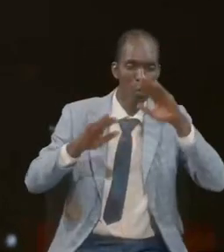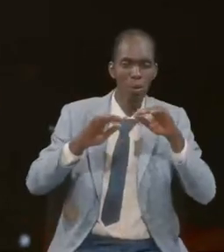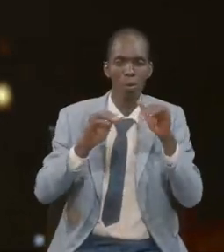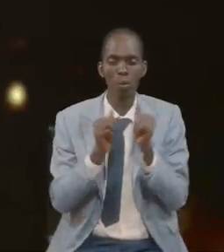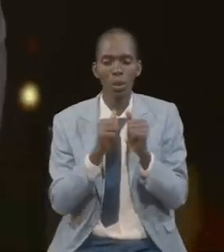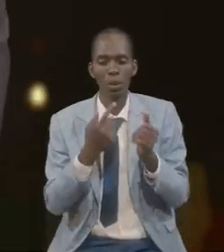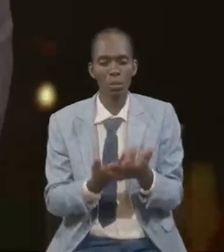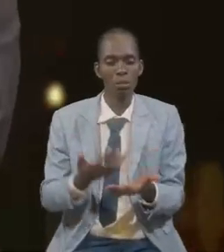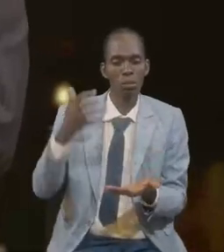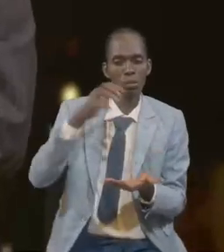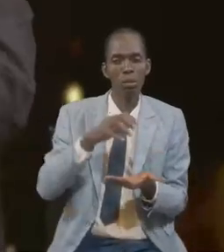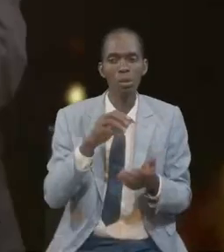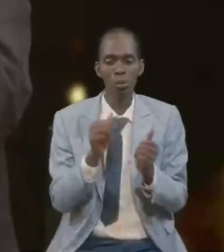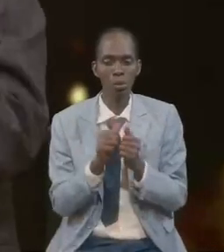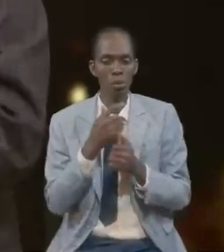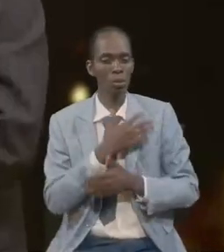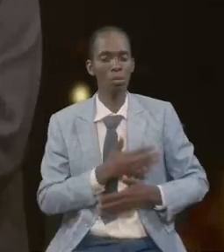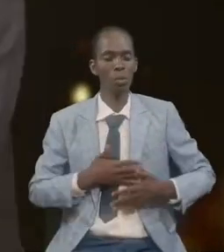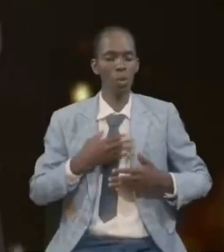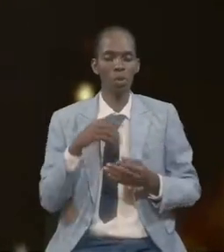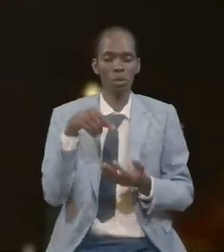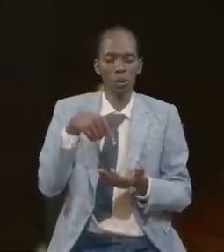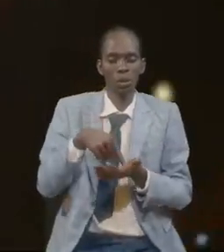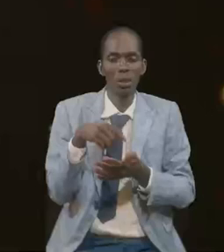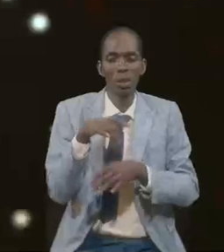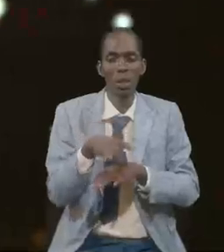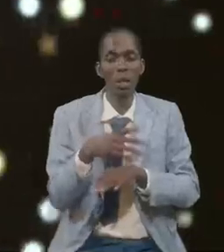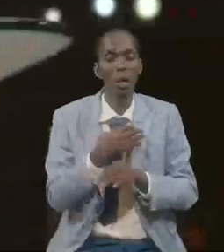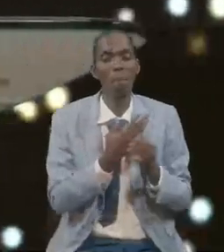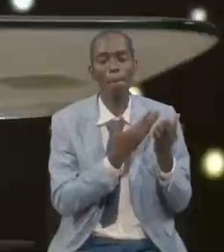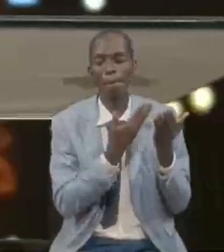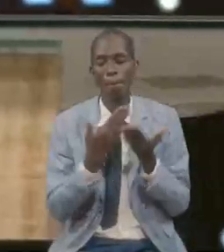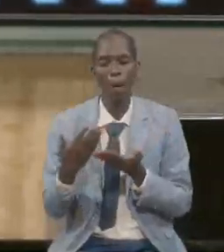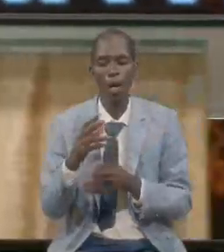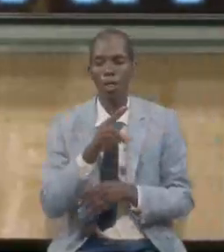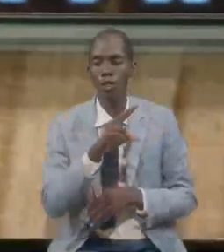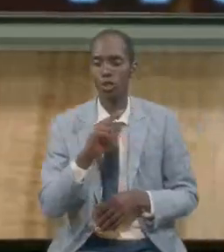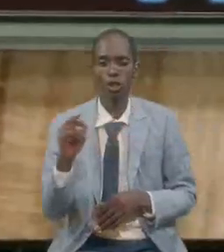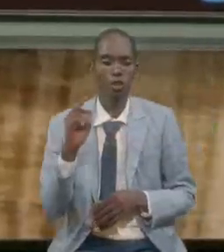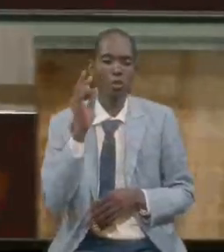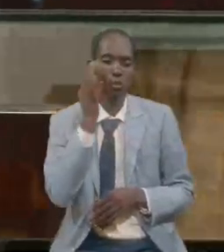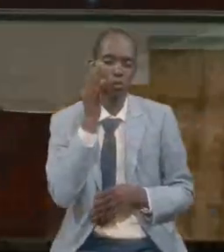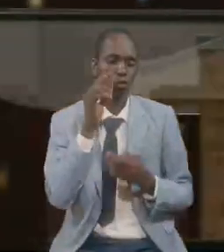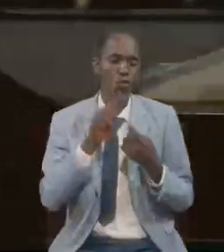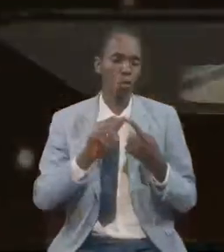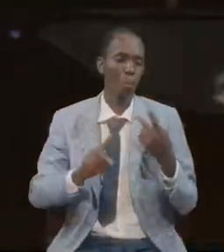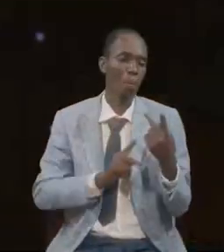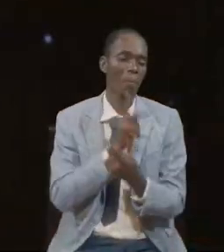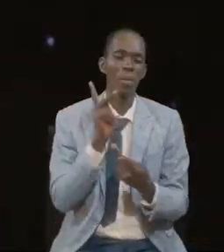richesses et les plaisirs de la vie, et il ne porte point de fruits qui viennent à